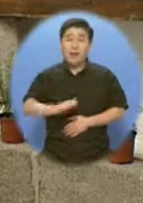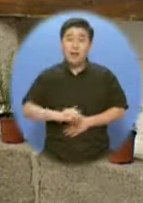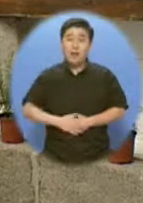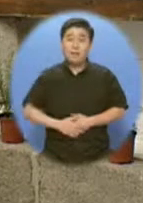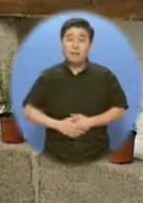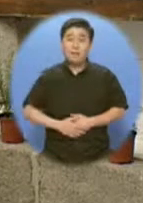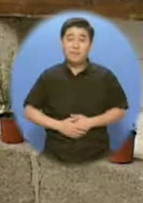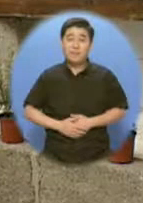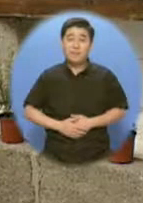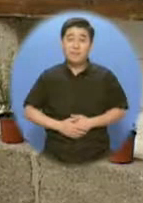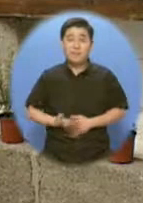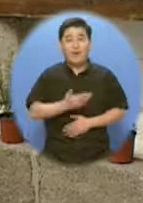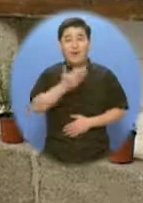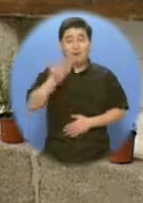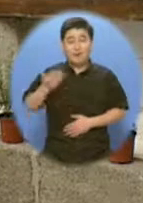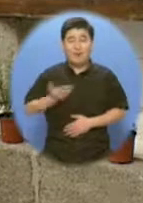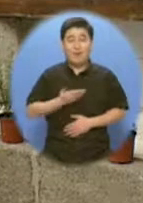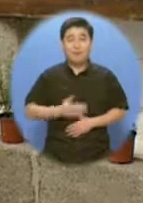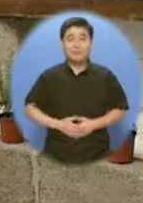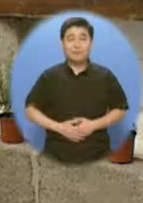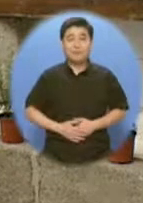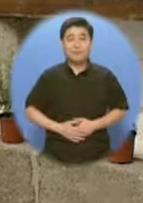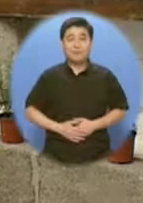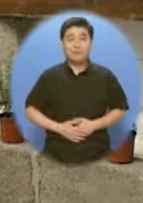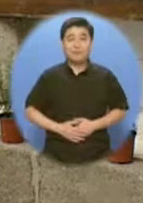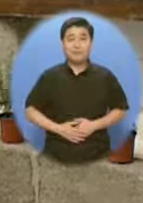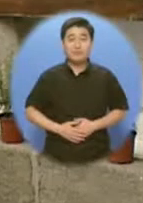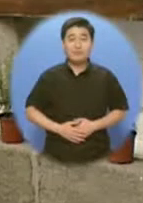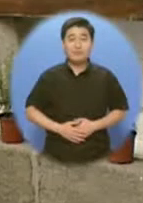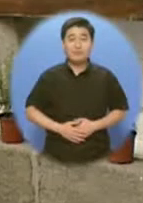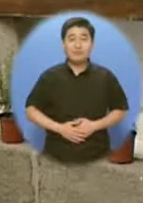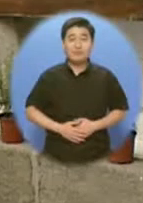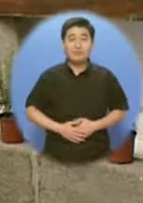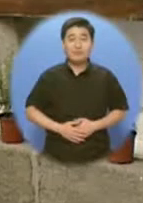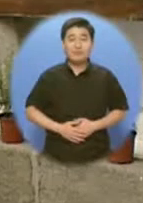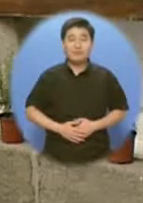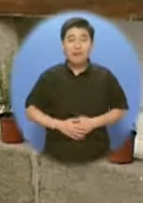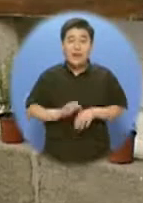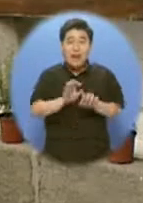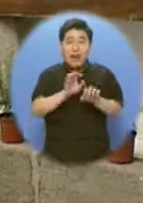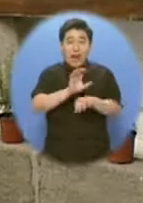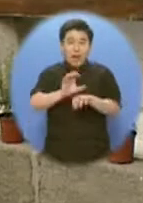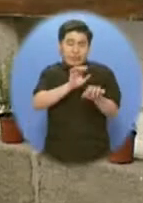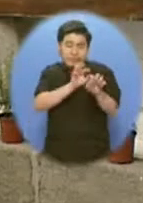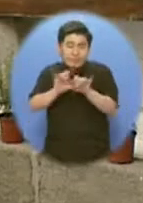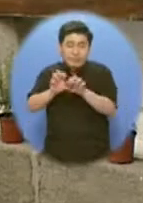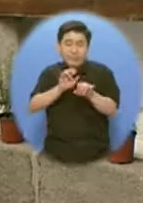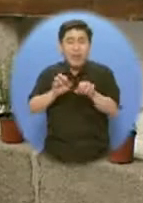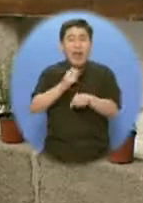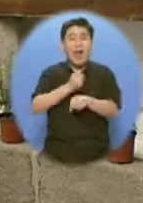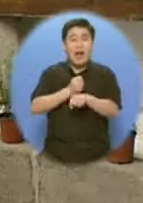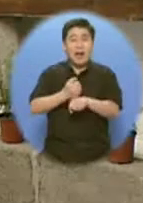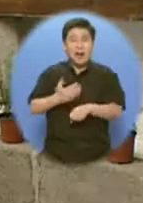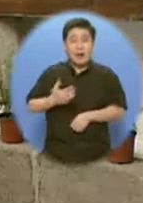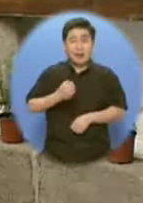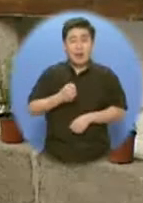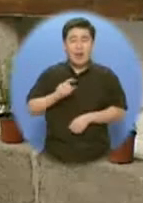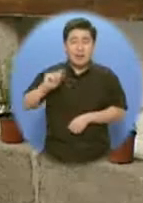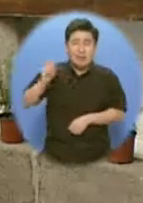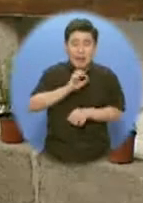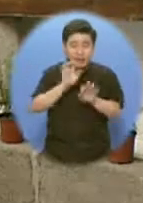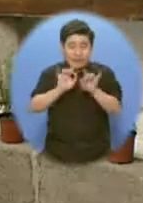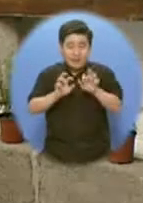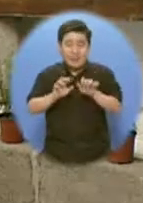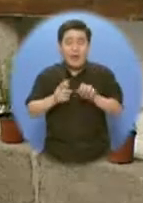깨달았어요음 여러분들도 어이 자판기로 어 이렇게빨리